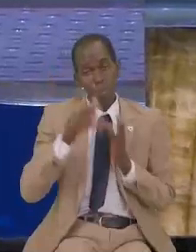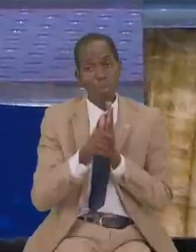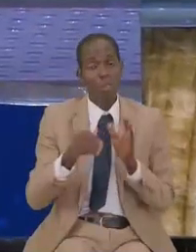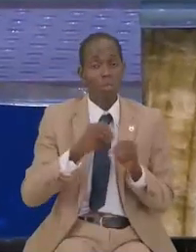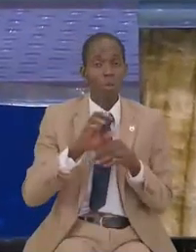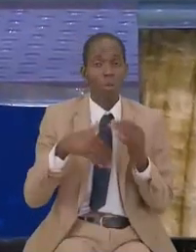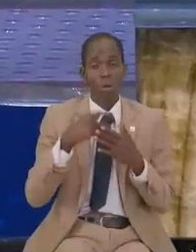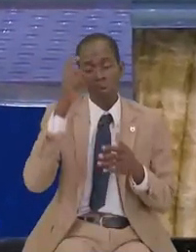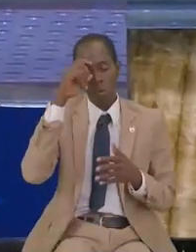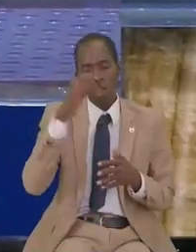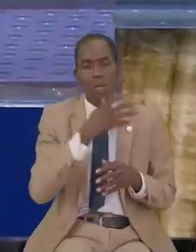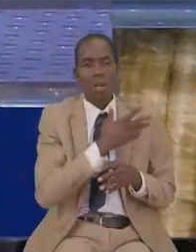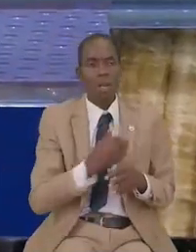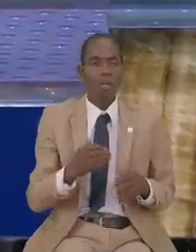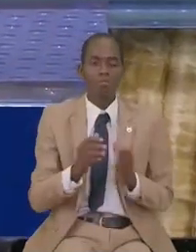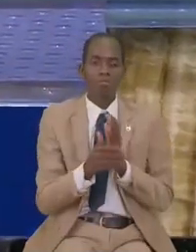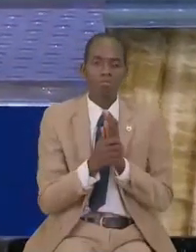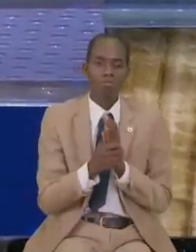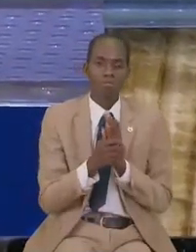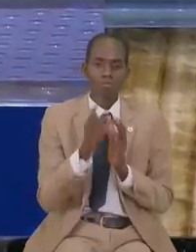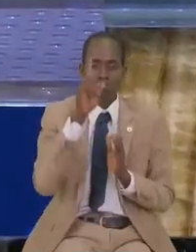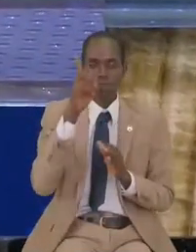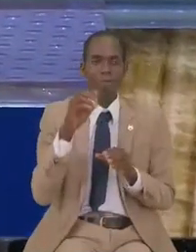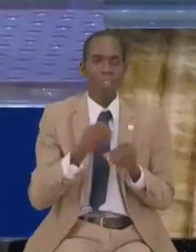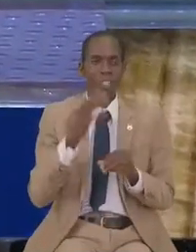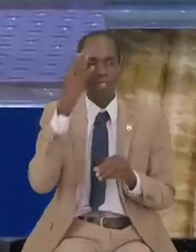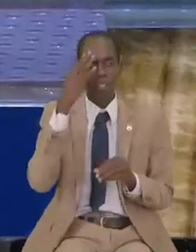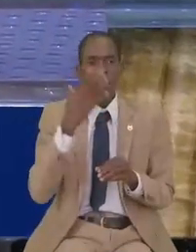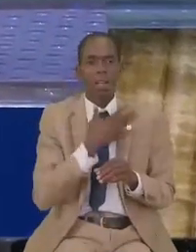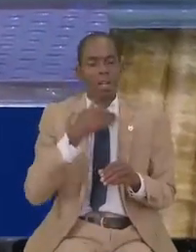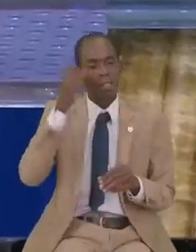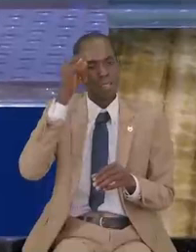Et capable de servir dans le palais